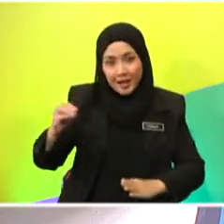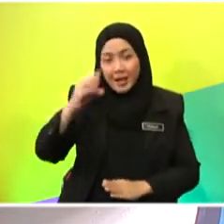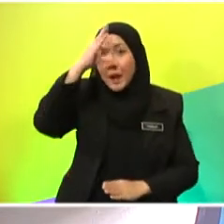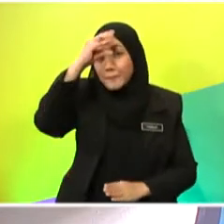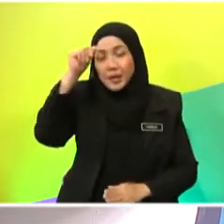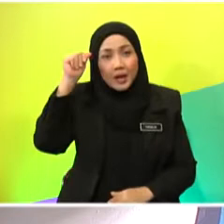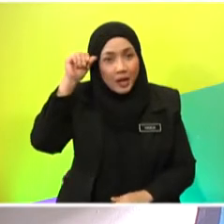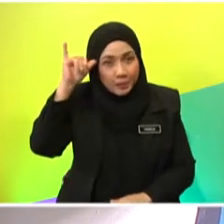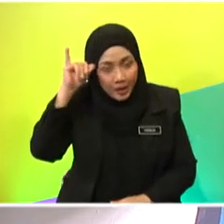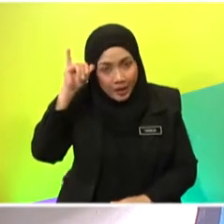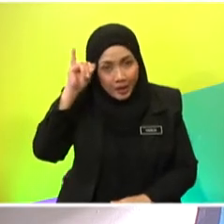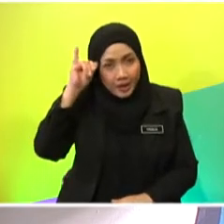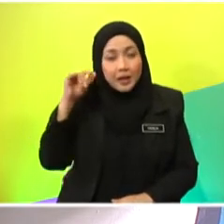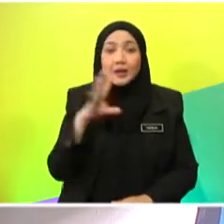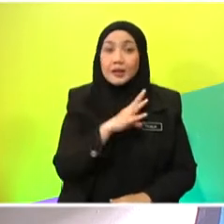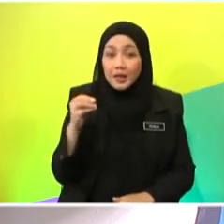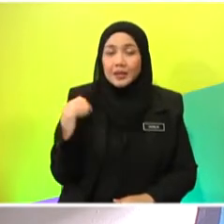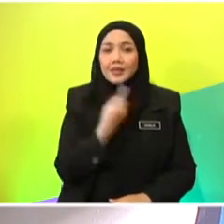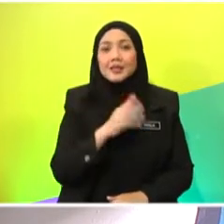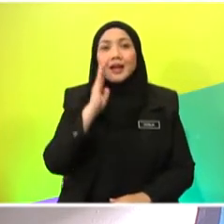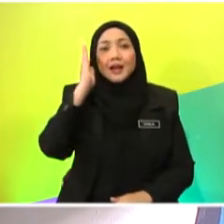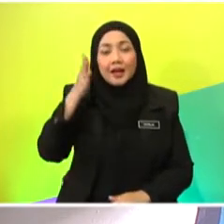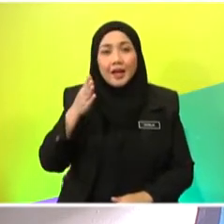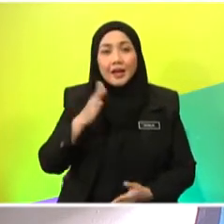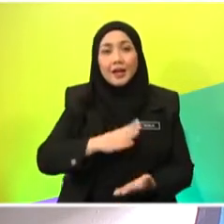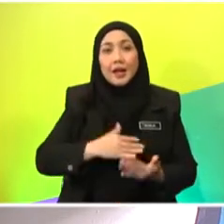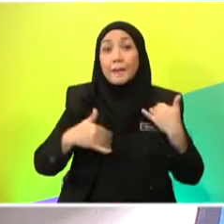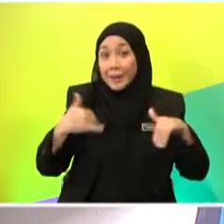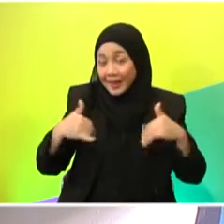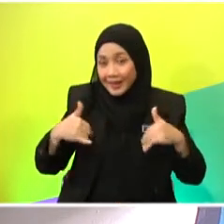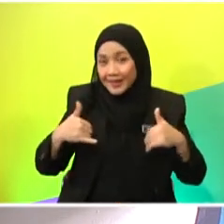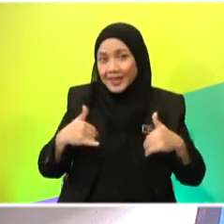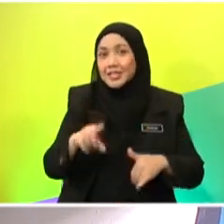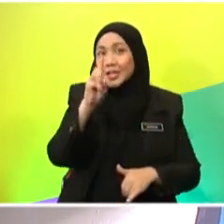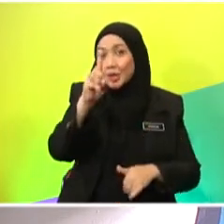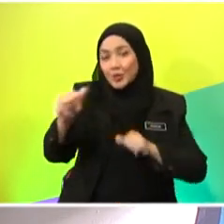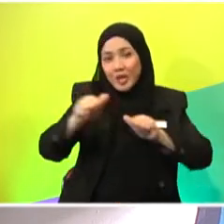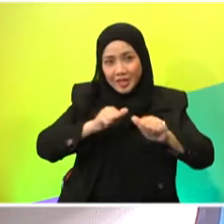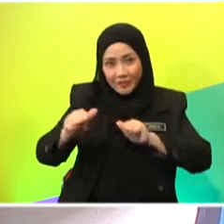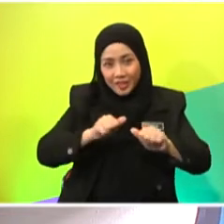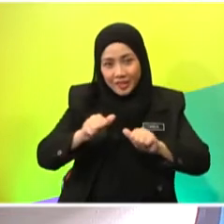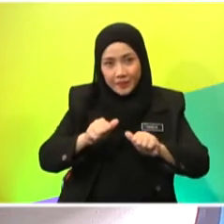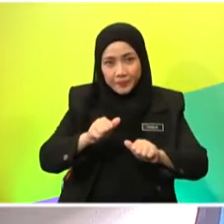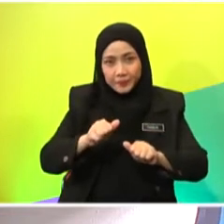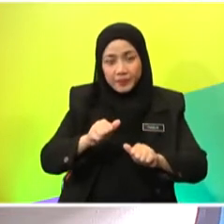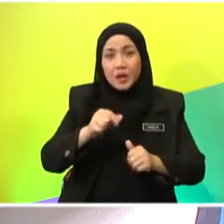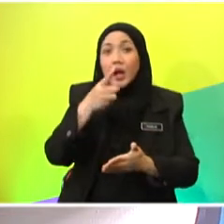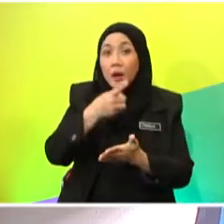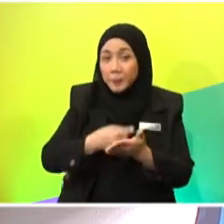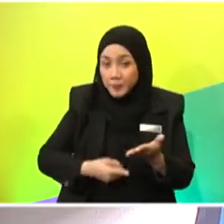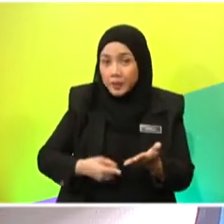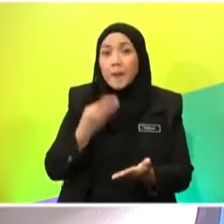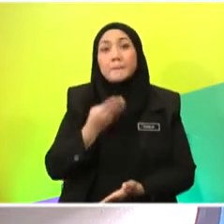permainan Ok dan kita akan tahu apa benda yang sama